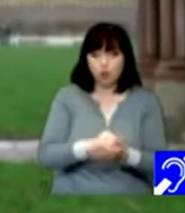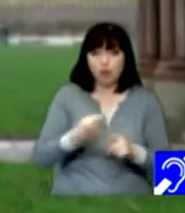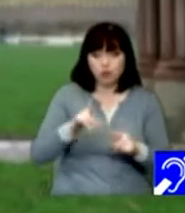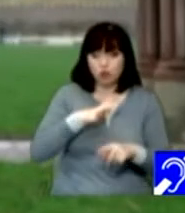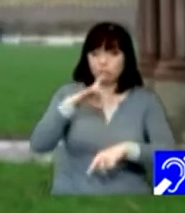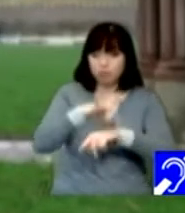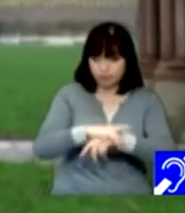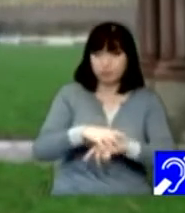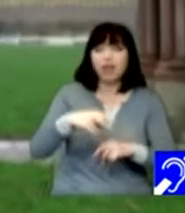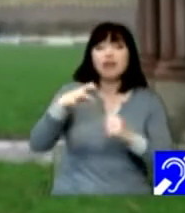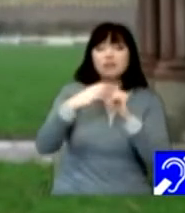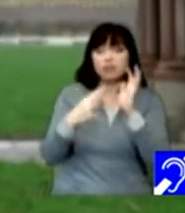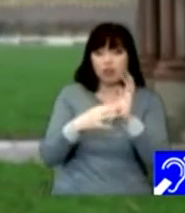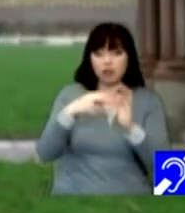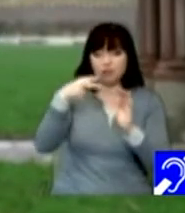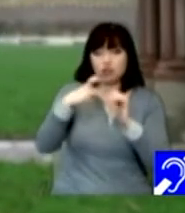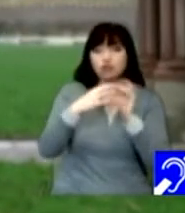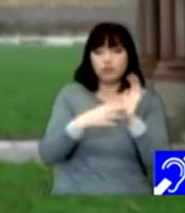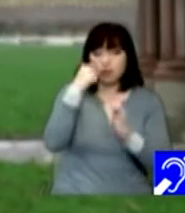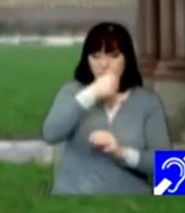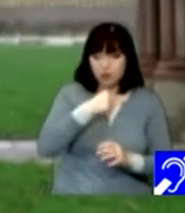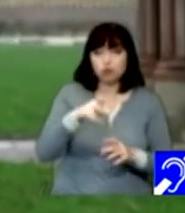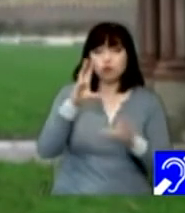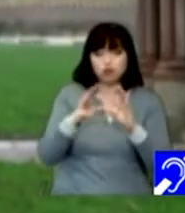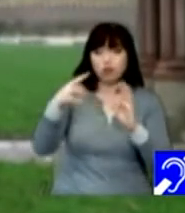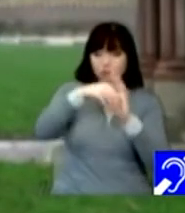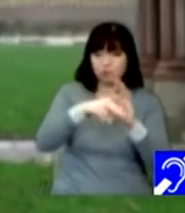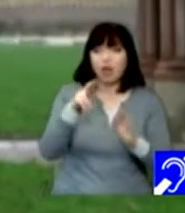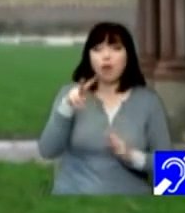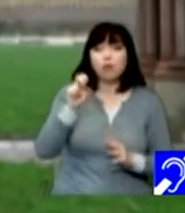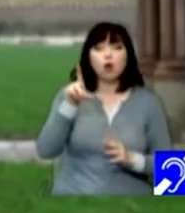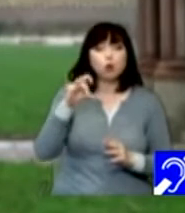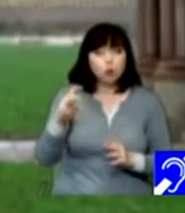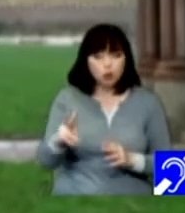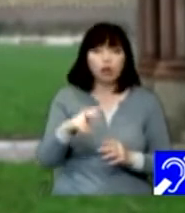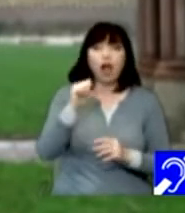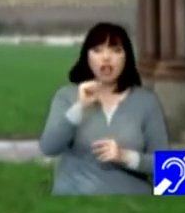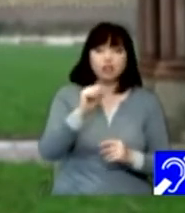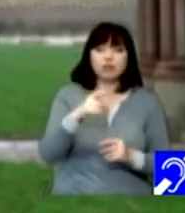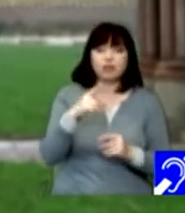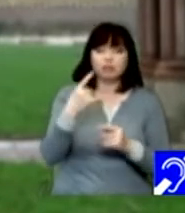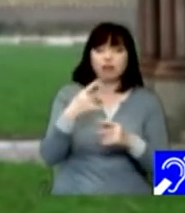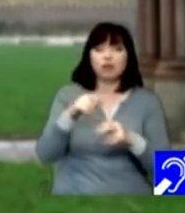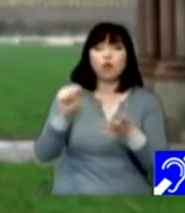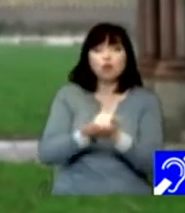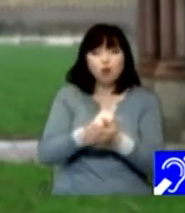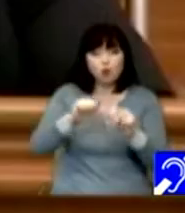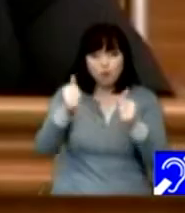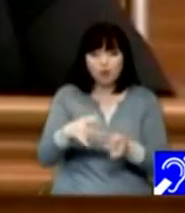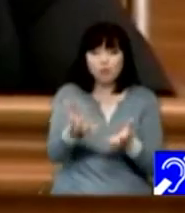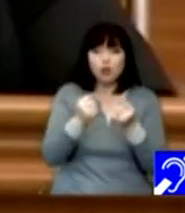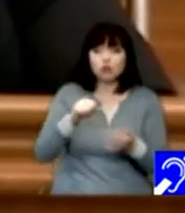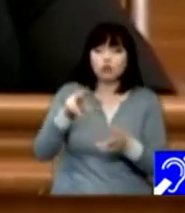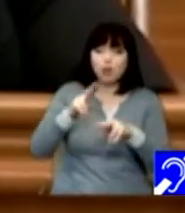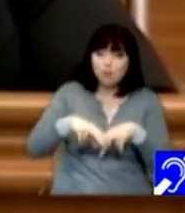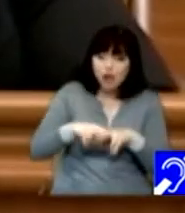iunie 2019. La indicația lui Vlad Plahotniuc s-a făcut presiune asupra fostului director al Agenției Servicii Publice pentru obținerea de buletine de identitate